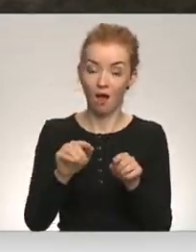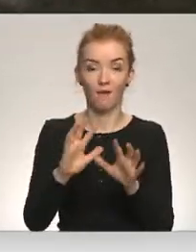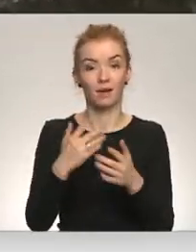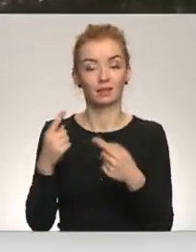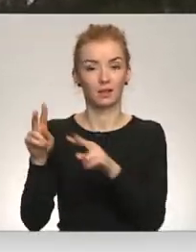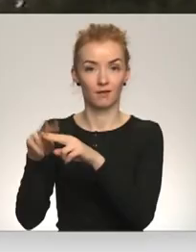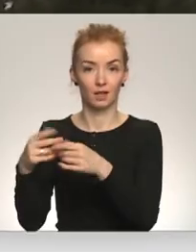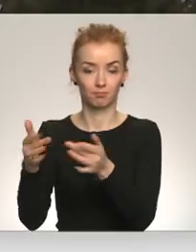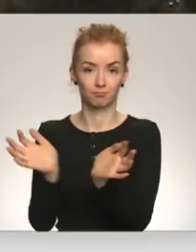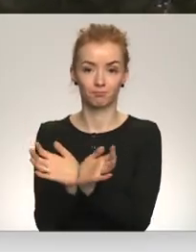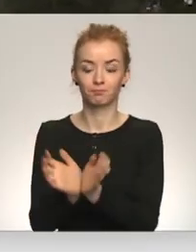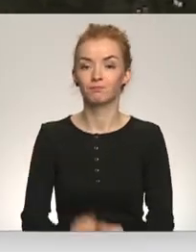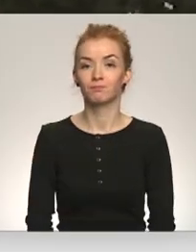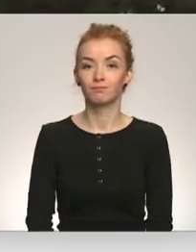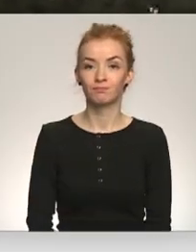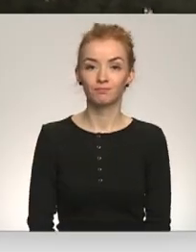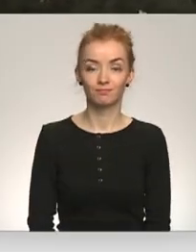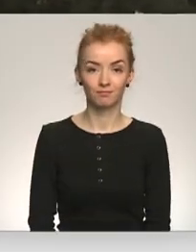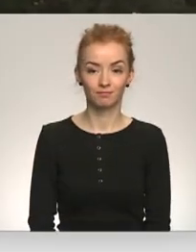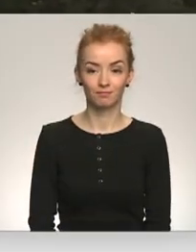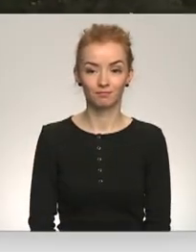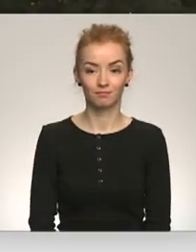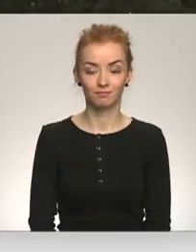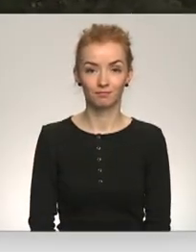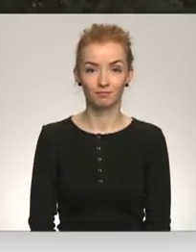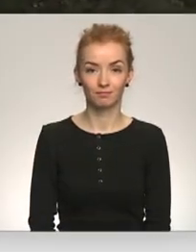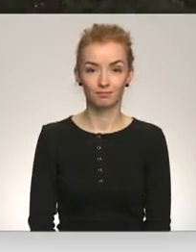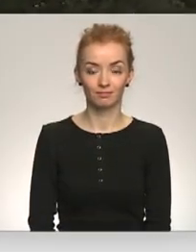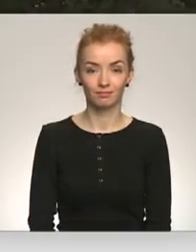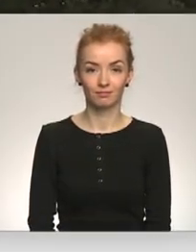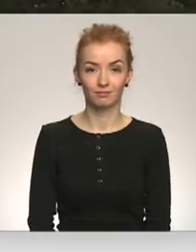līgzdošanas kapos. Sandra Paegļkalne, Kaspars Daņeļevičs, Vidusdaugavas televīzija.